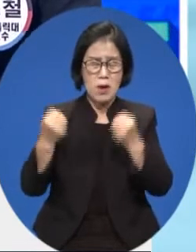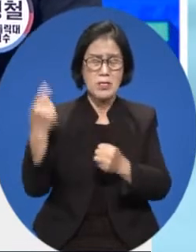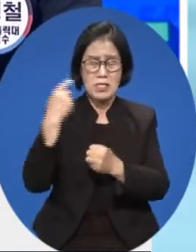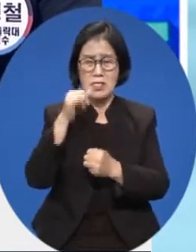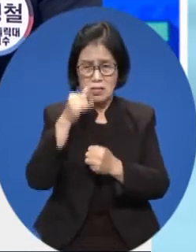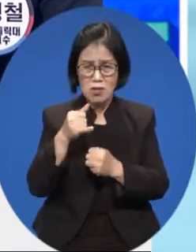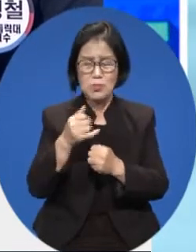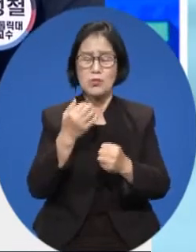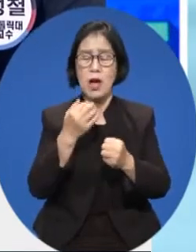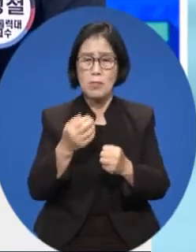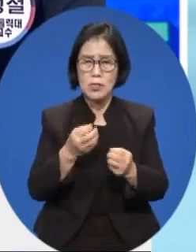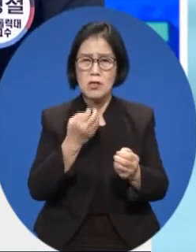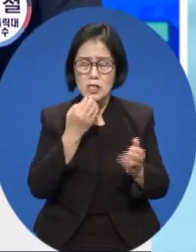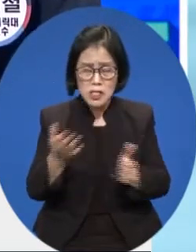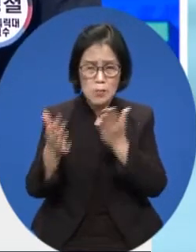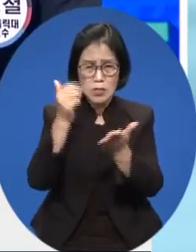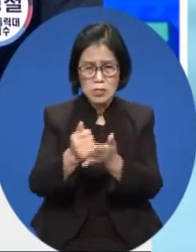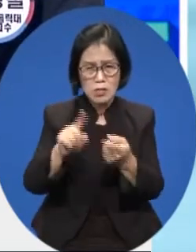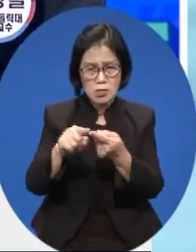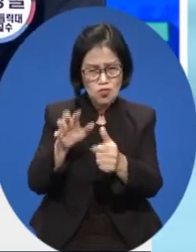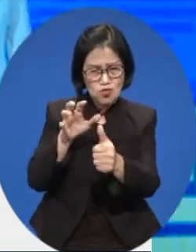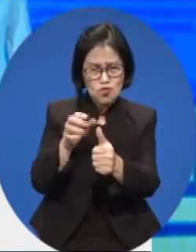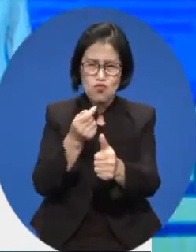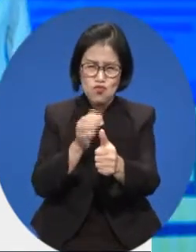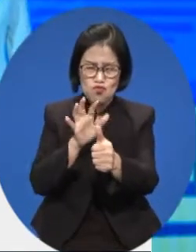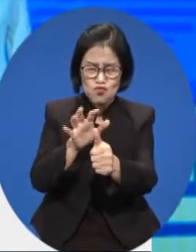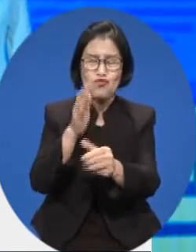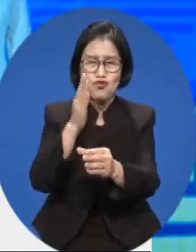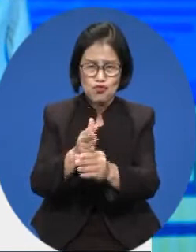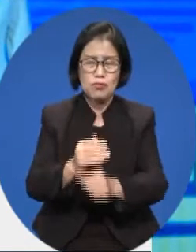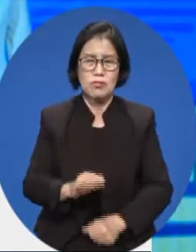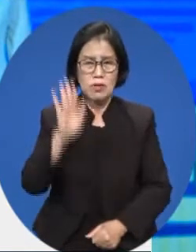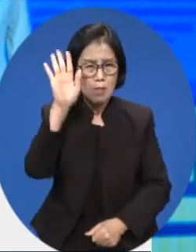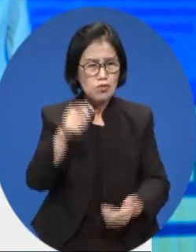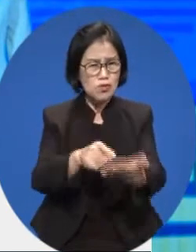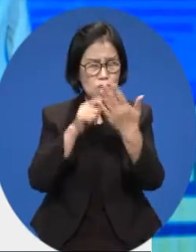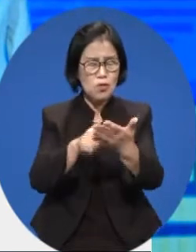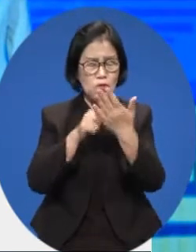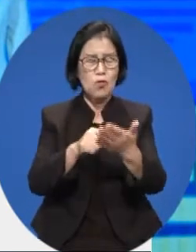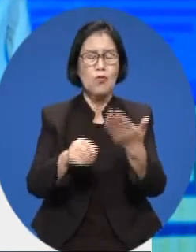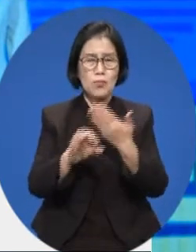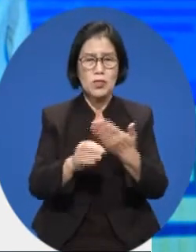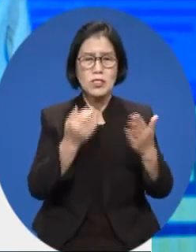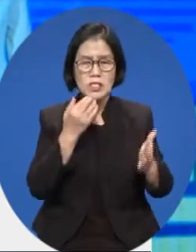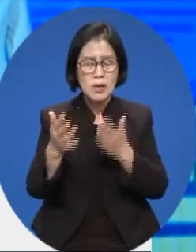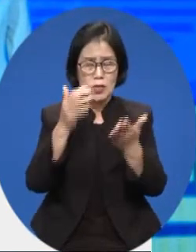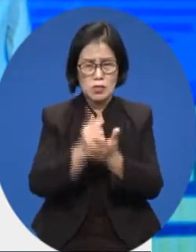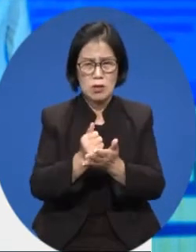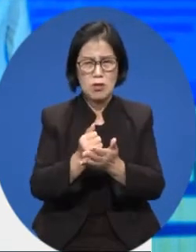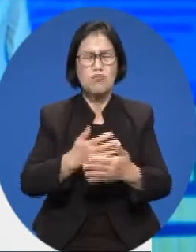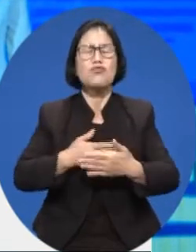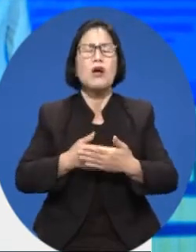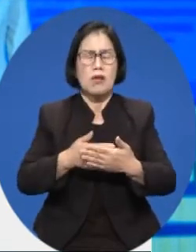명지 4 관련된 위한 속해서 풍기고 있잖아요 그런 것들이 앞으로 나오게 되면 이제 명이 사는 불안한 5보다 의혹이